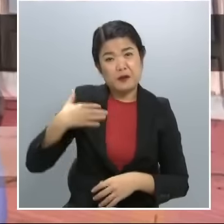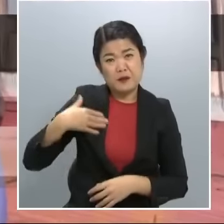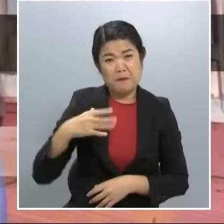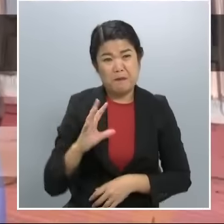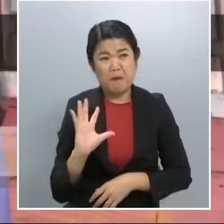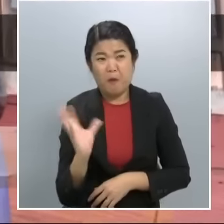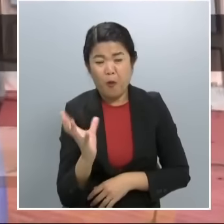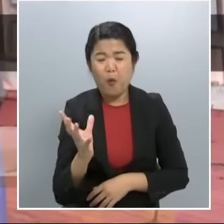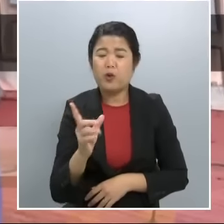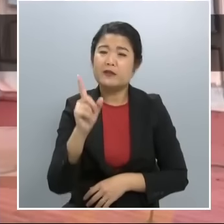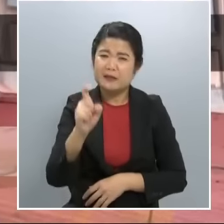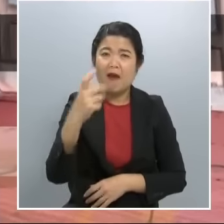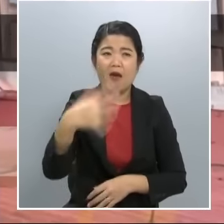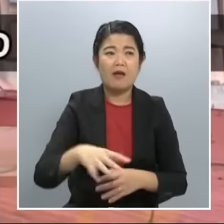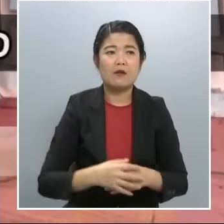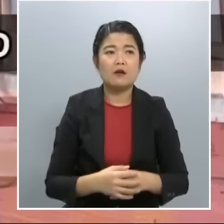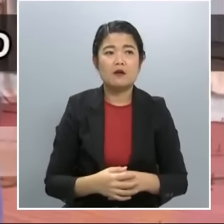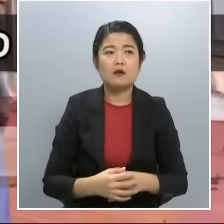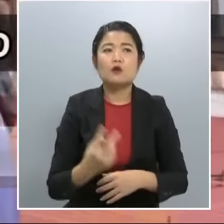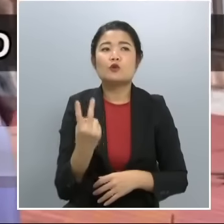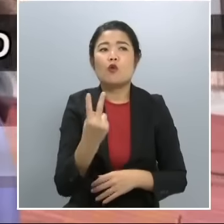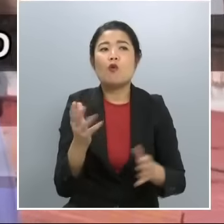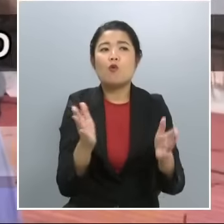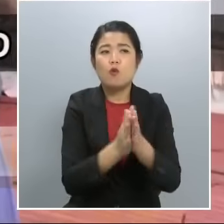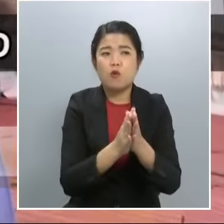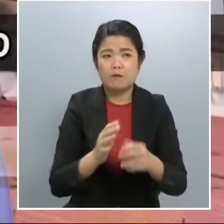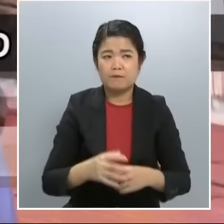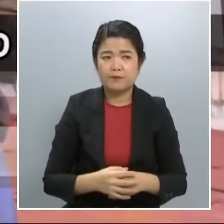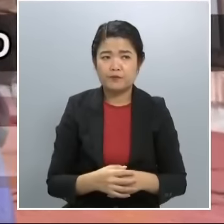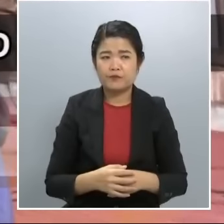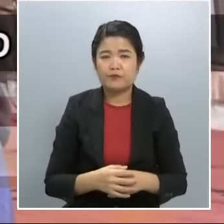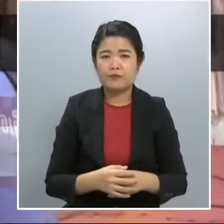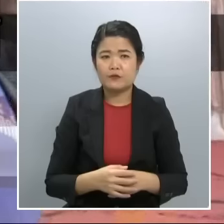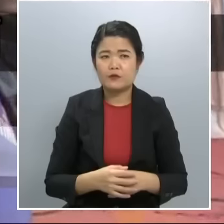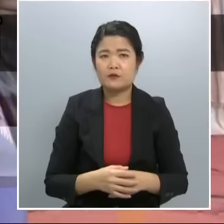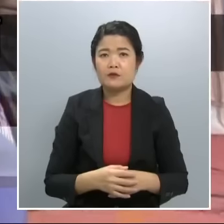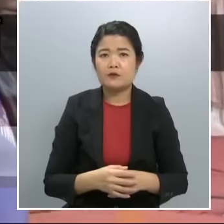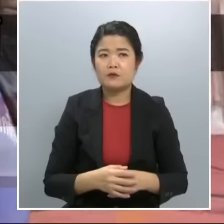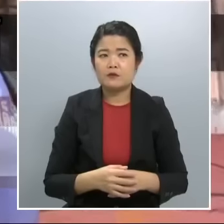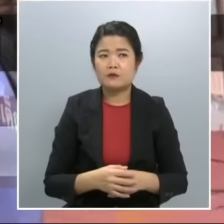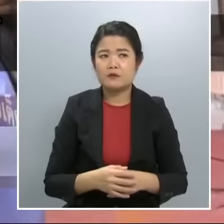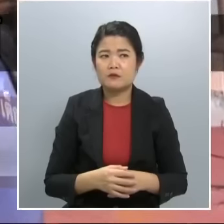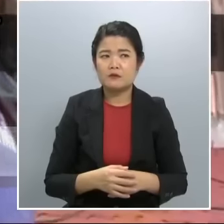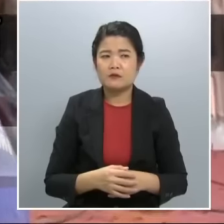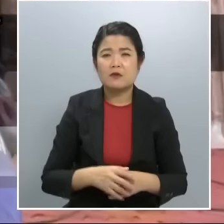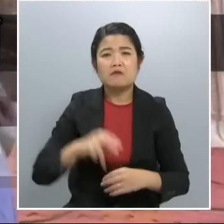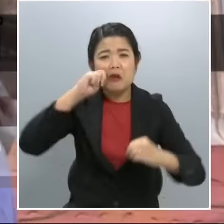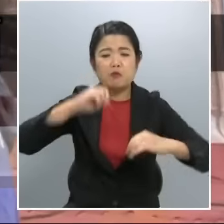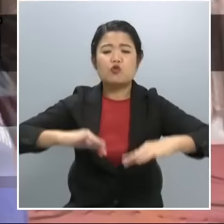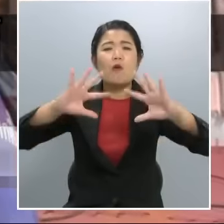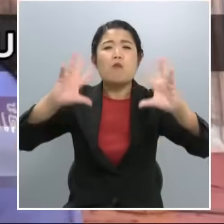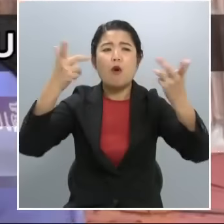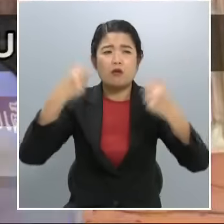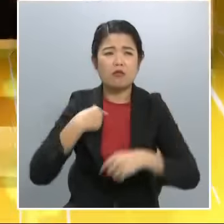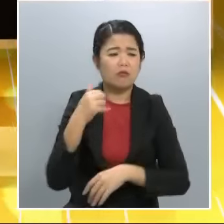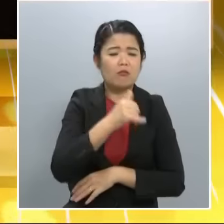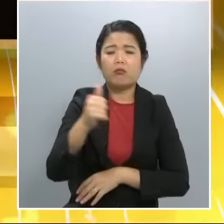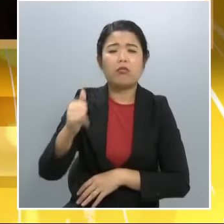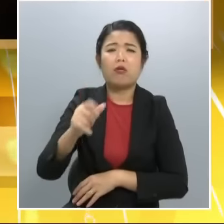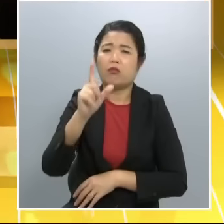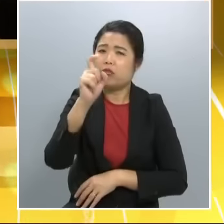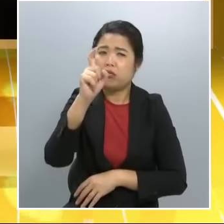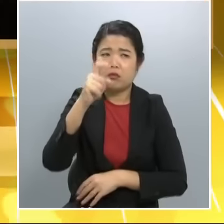อยู่กัน 2คนครับคนนไปไหนออกไปอยู่ตสูงๆแล้วครับออกไปแล้วตั้งปืนท่วมหมดแล้วครับไปไหนบ่ได้ลเดีวนี้นะครับออก